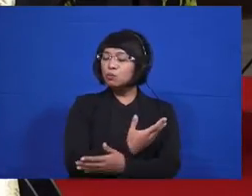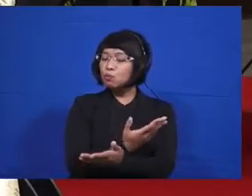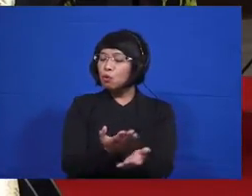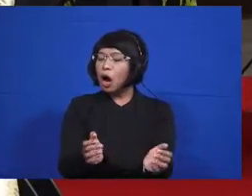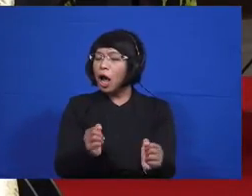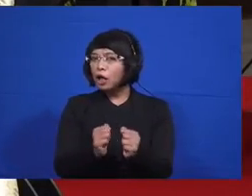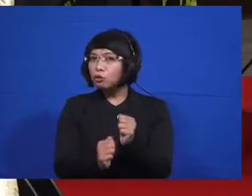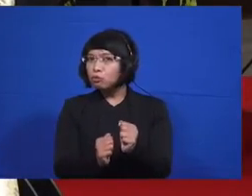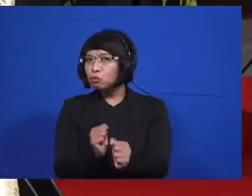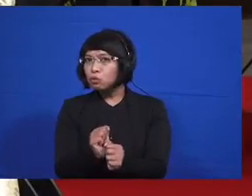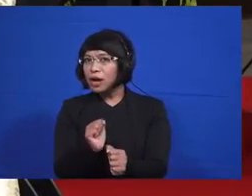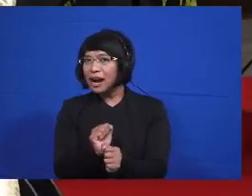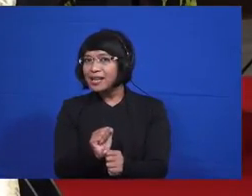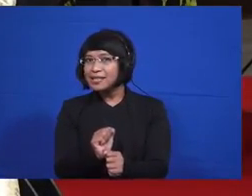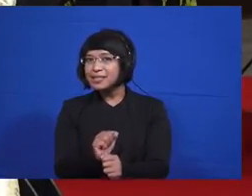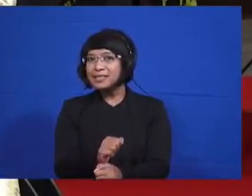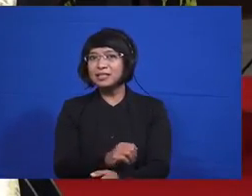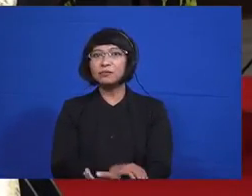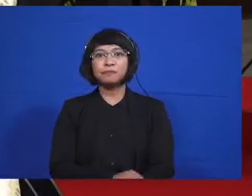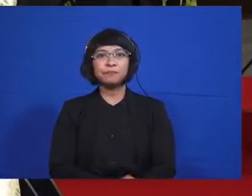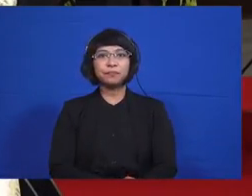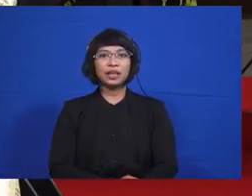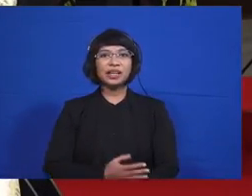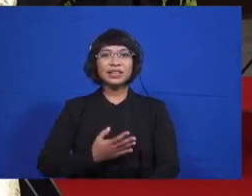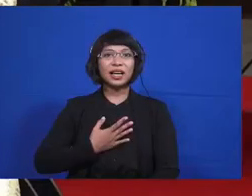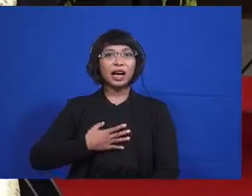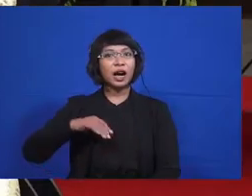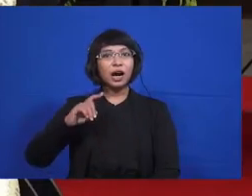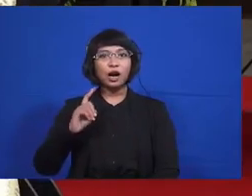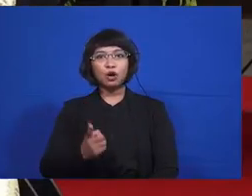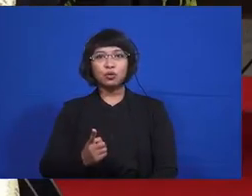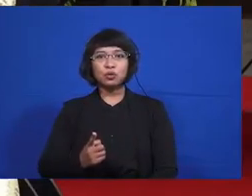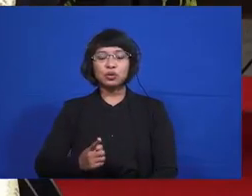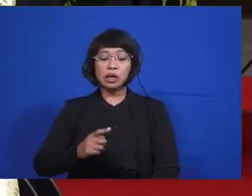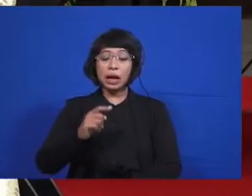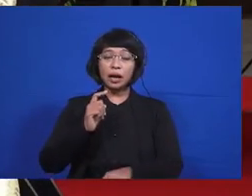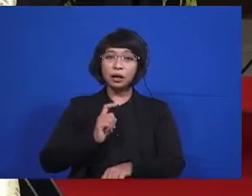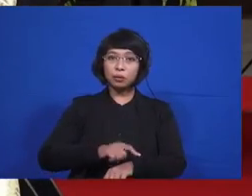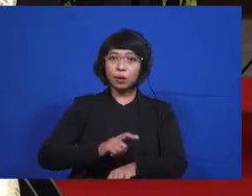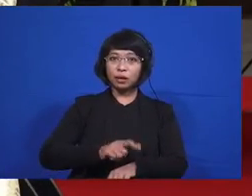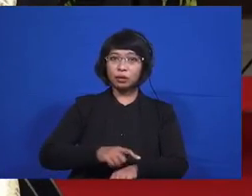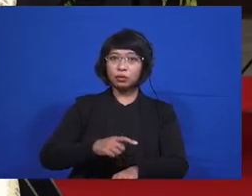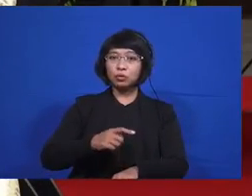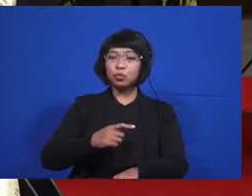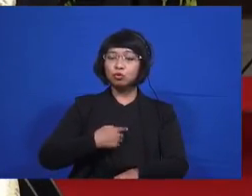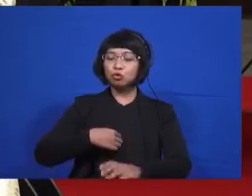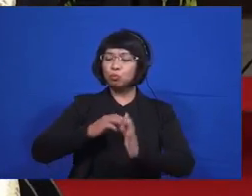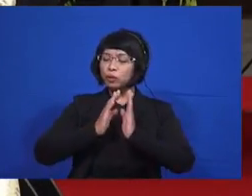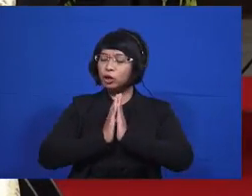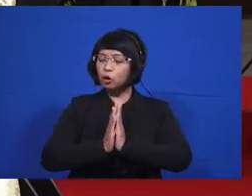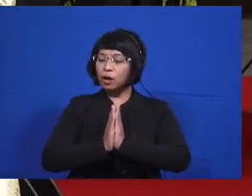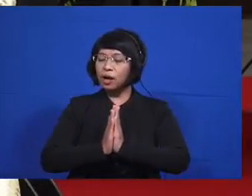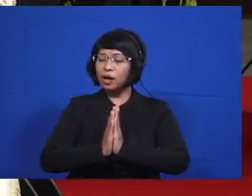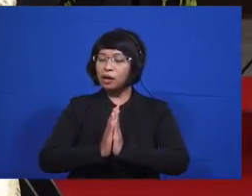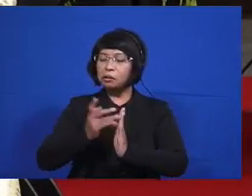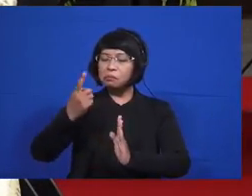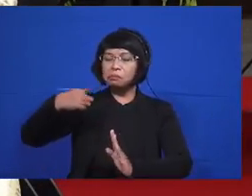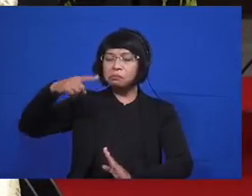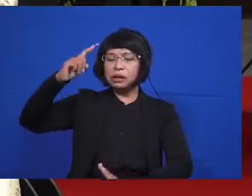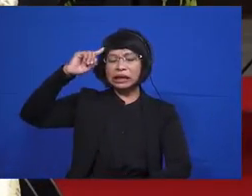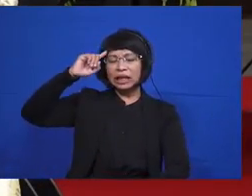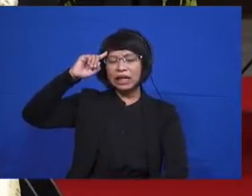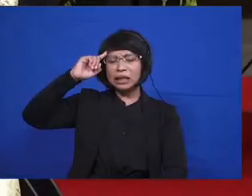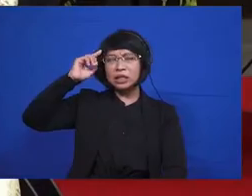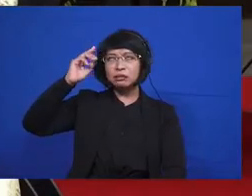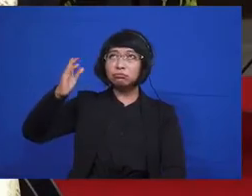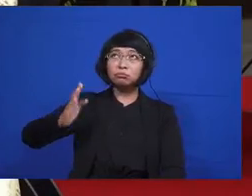seminari ini sebanyak tugas apapun, harus ada yang namanya waktu untuk berdoa, untuk kembali mengingat siapa atau yang memanggil